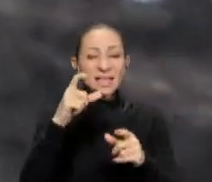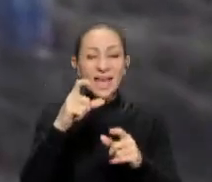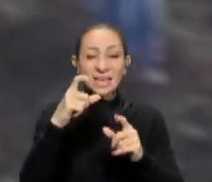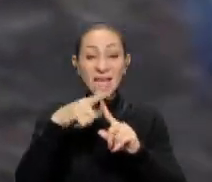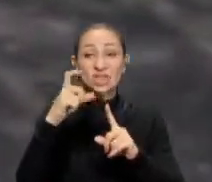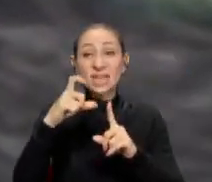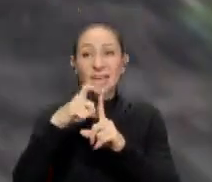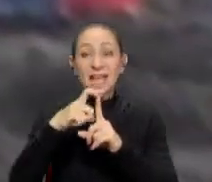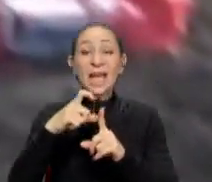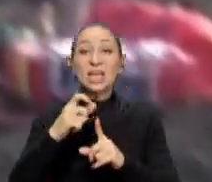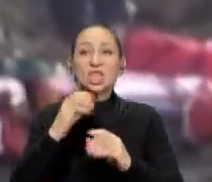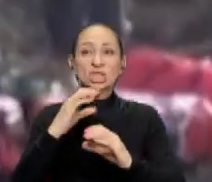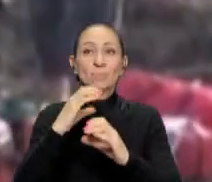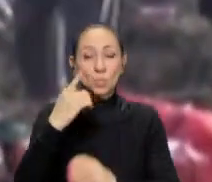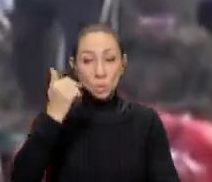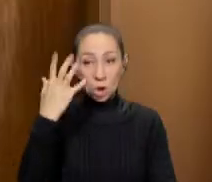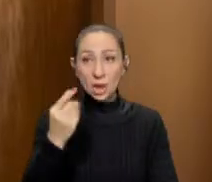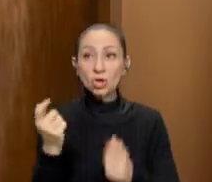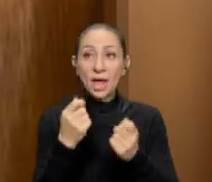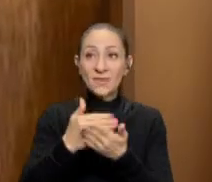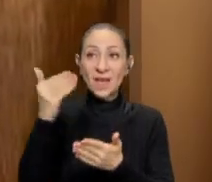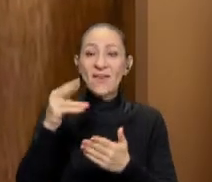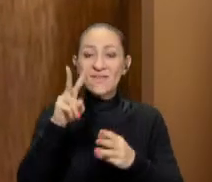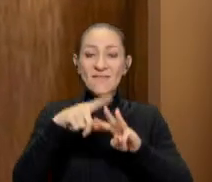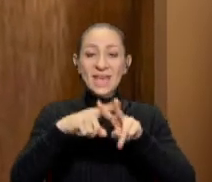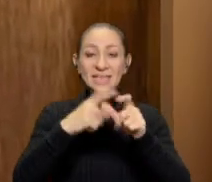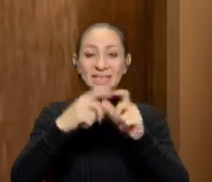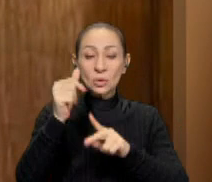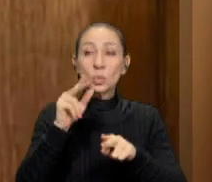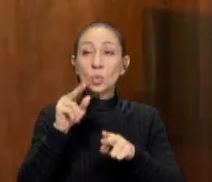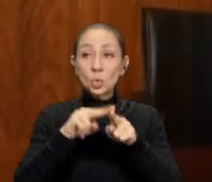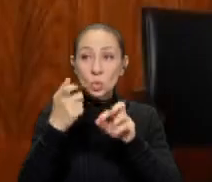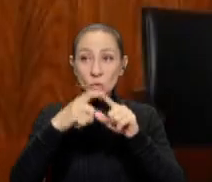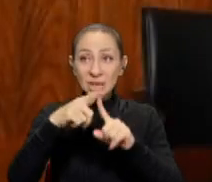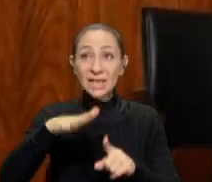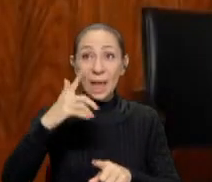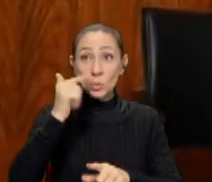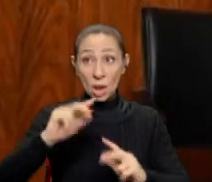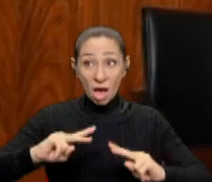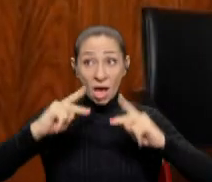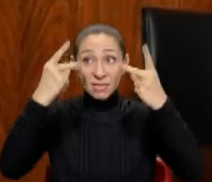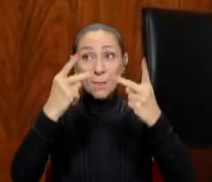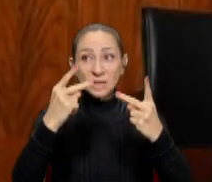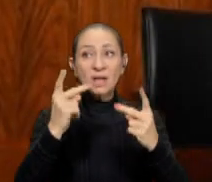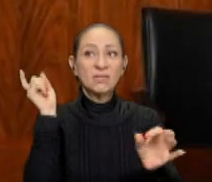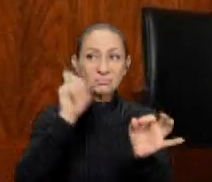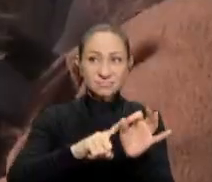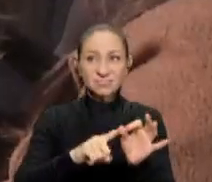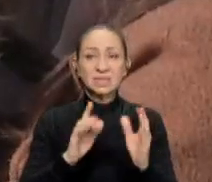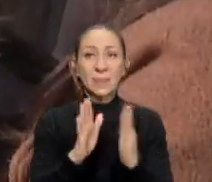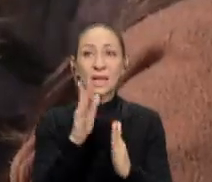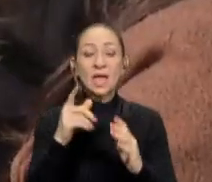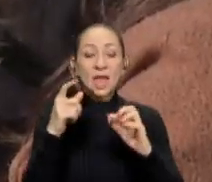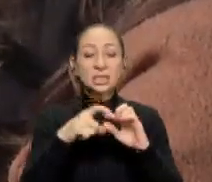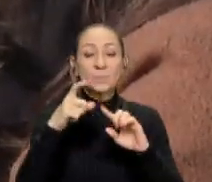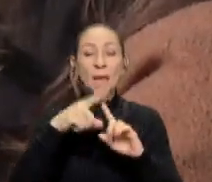TCDD taşımacılık müdürü olan ve görevden alınan Veysi Kurt'un TCDD Genel Müdürlüğü'ne atanmasına da tepkiliydi.